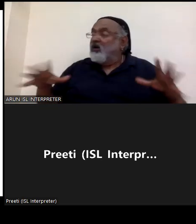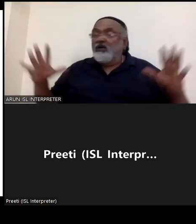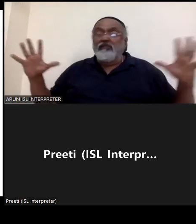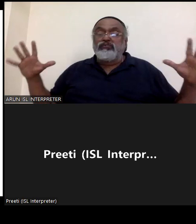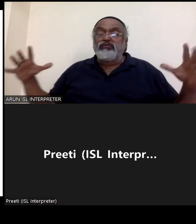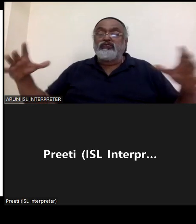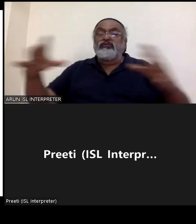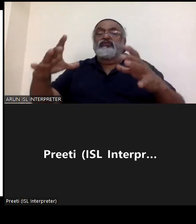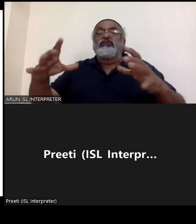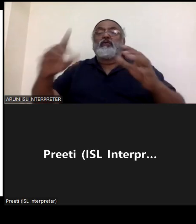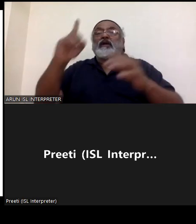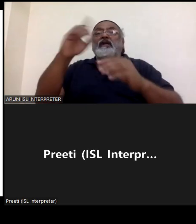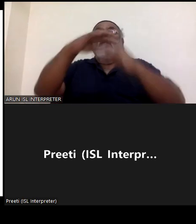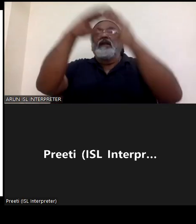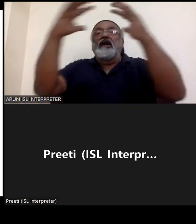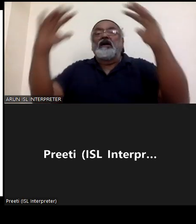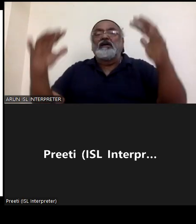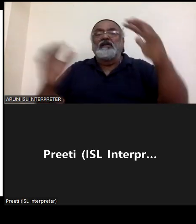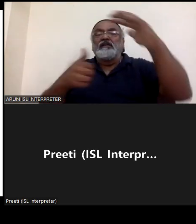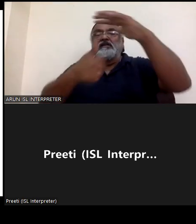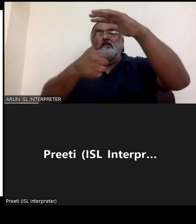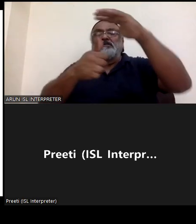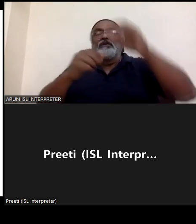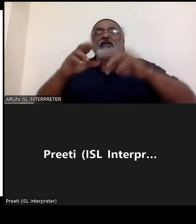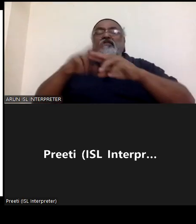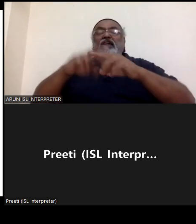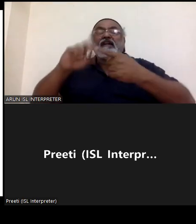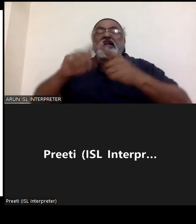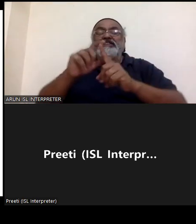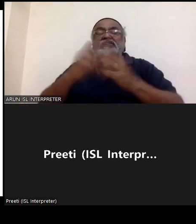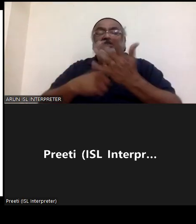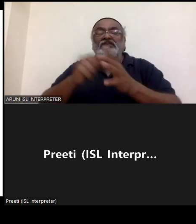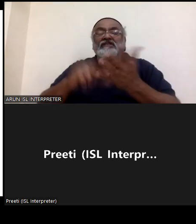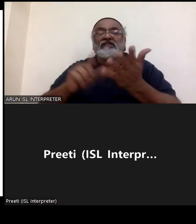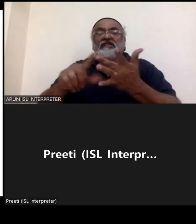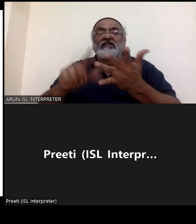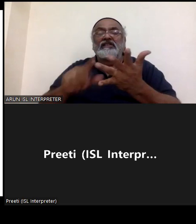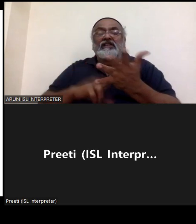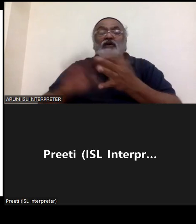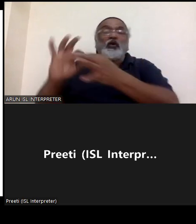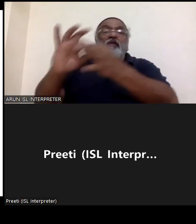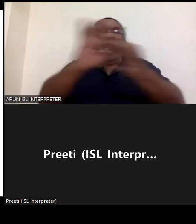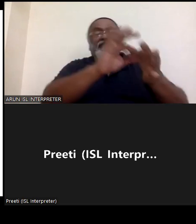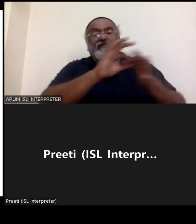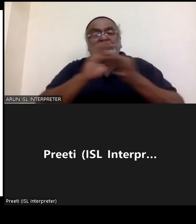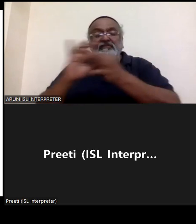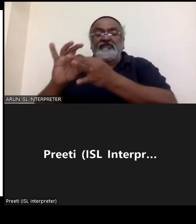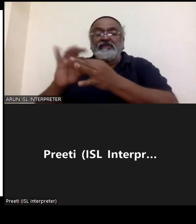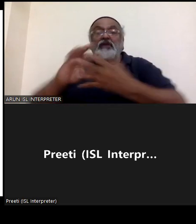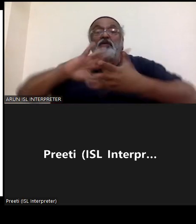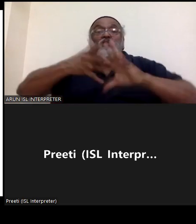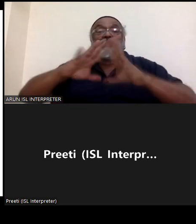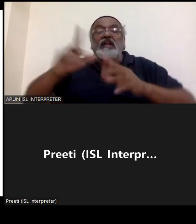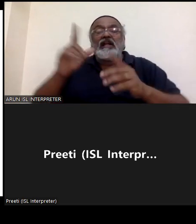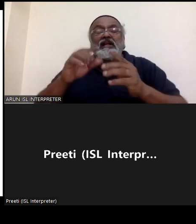under single umbrella of cooperative or producer company. ठीक है? And then they can take the